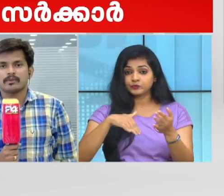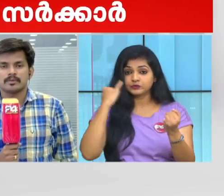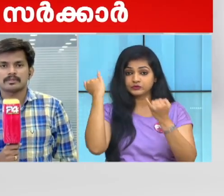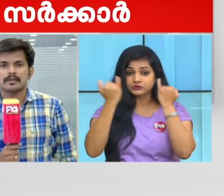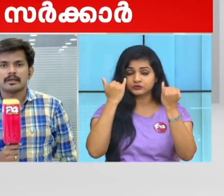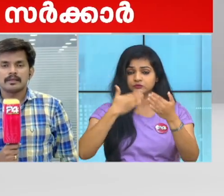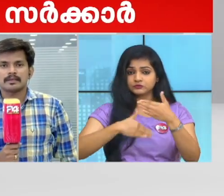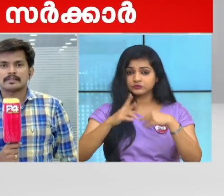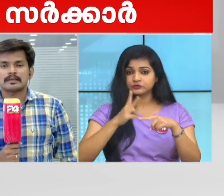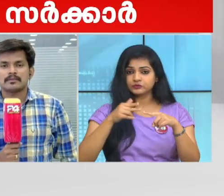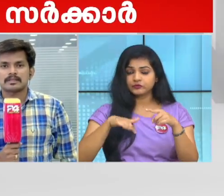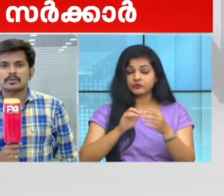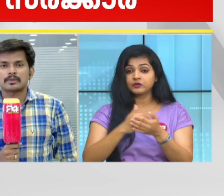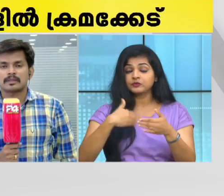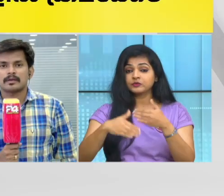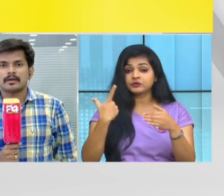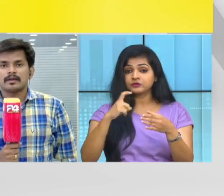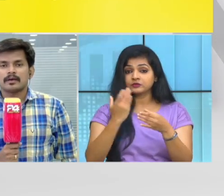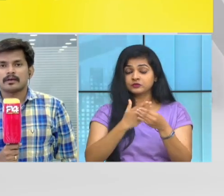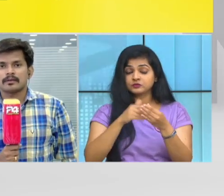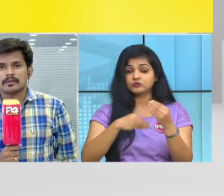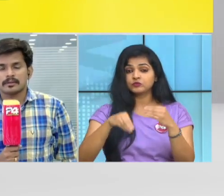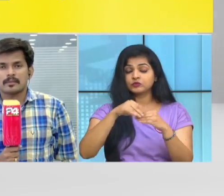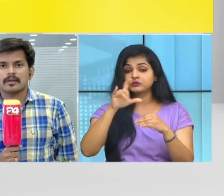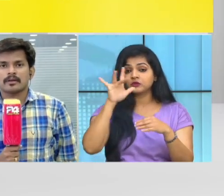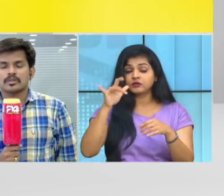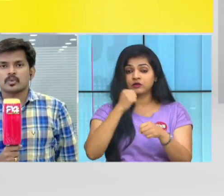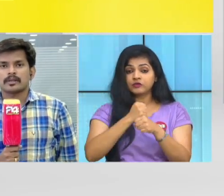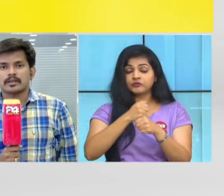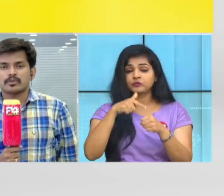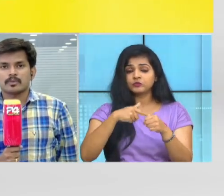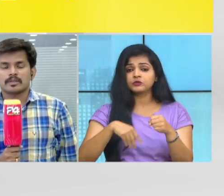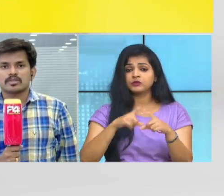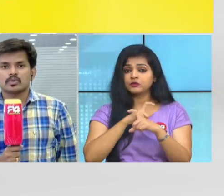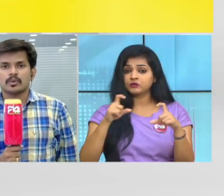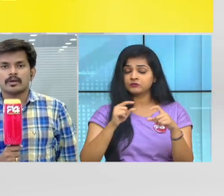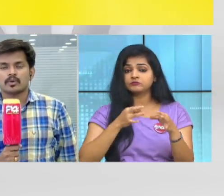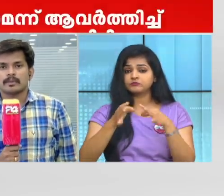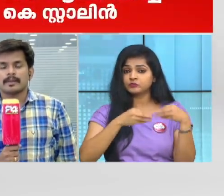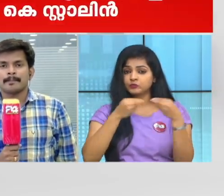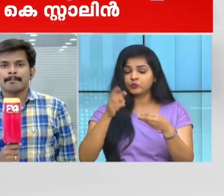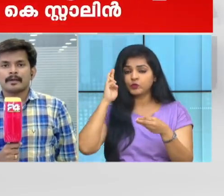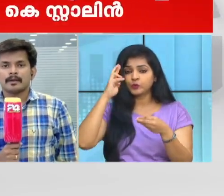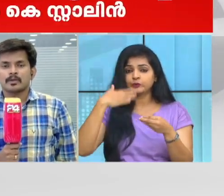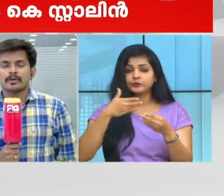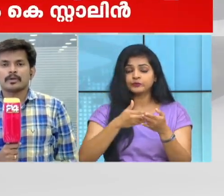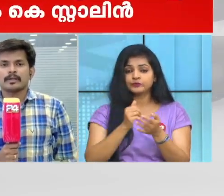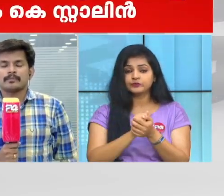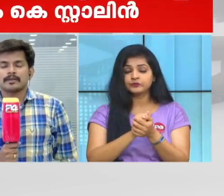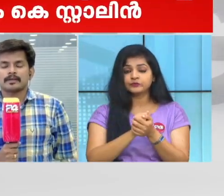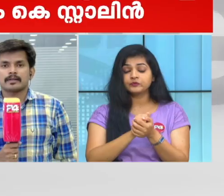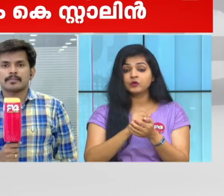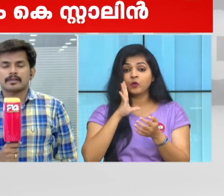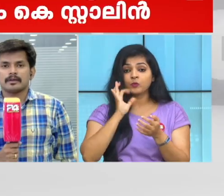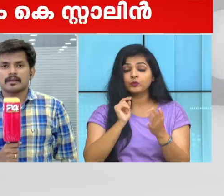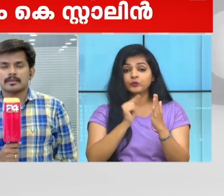വരും ദിവസങ്ങളിൽ കേന്ദ്ര സർക്കാർ ഈ വിഷയത്തിൽ ഒരു കൃത്യമായ നിലപാട് അറിയിച്ചുകൊണ്ട് രംഗത്ത് വരുമെന്ന് പ്രതീക്ഷിക്കുന്നു. അതോടൊപ്പം തന്നെ എടുത്തു പറഞ്ഞൊരു കാര്യം, നേരത്തെ